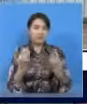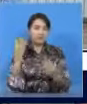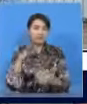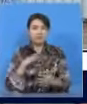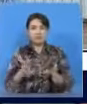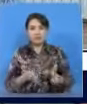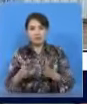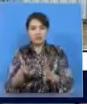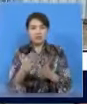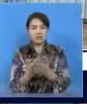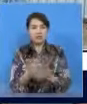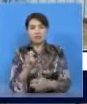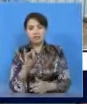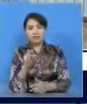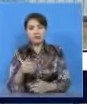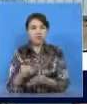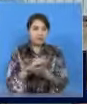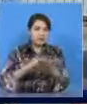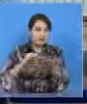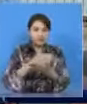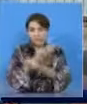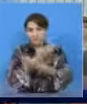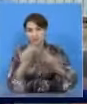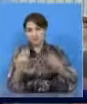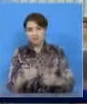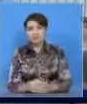асфальт, а Черепанова вообще здесь асфальта не было.